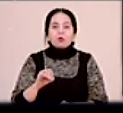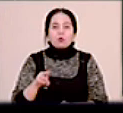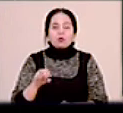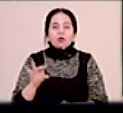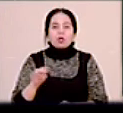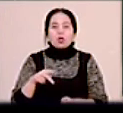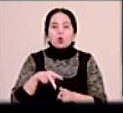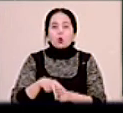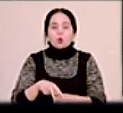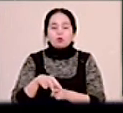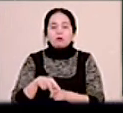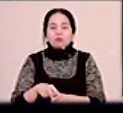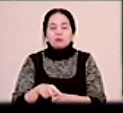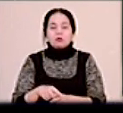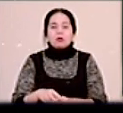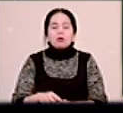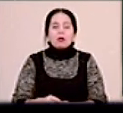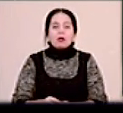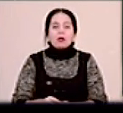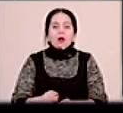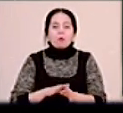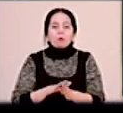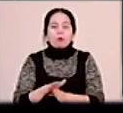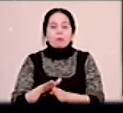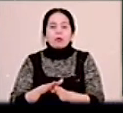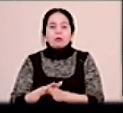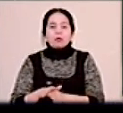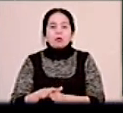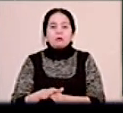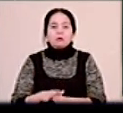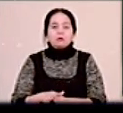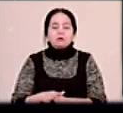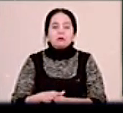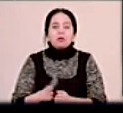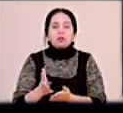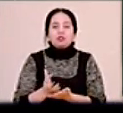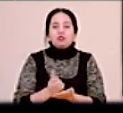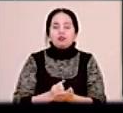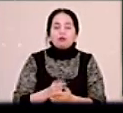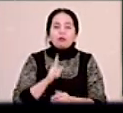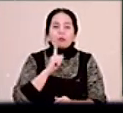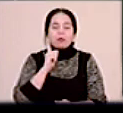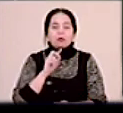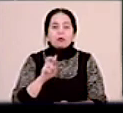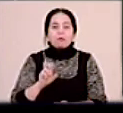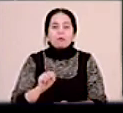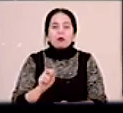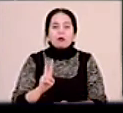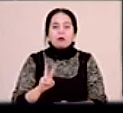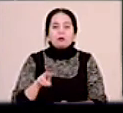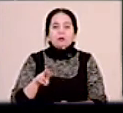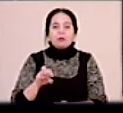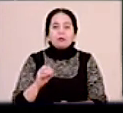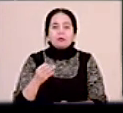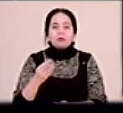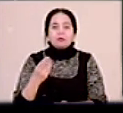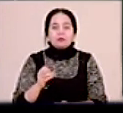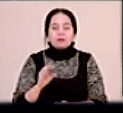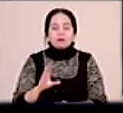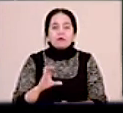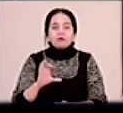конница греко-македонцев пополнялась за счет молодых бактрийцев и согдийцев,